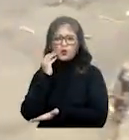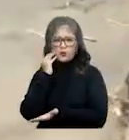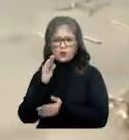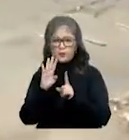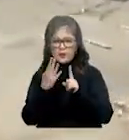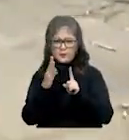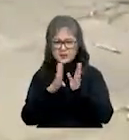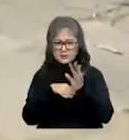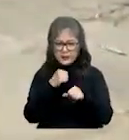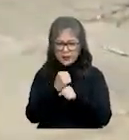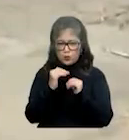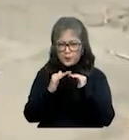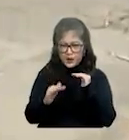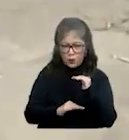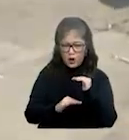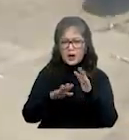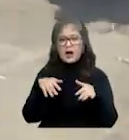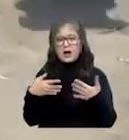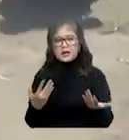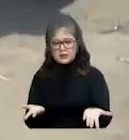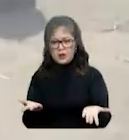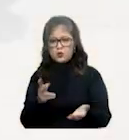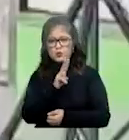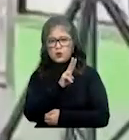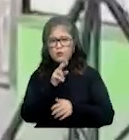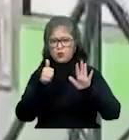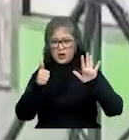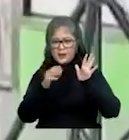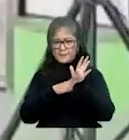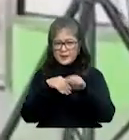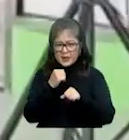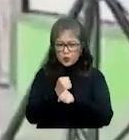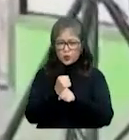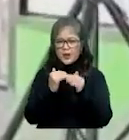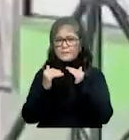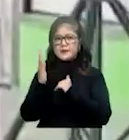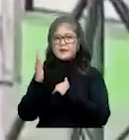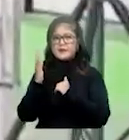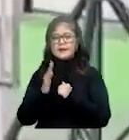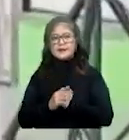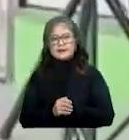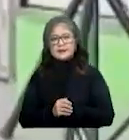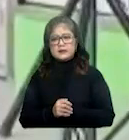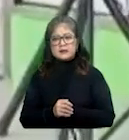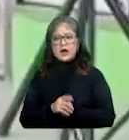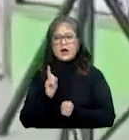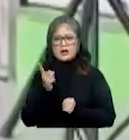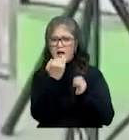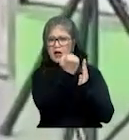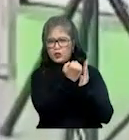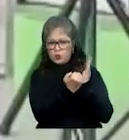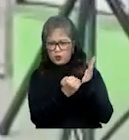14 minggu atau di atas 26 minggu. Alasan satu orang hamil, maka